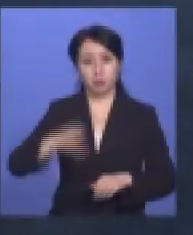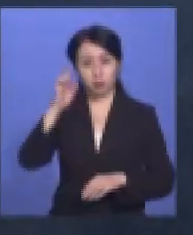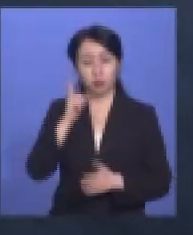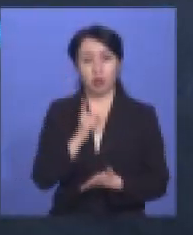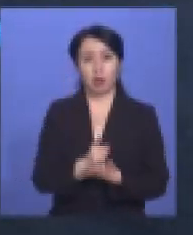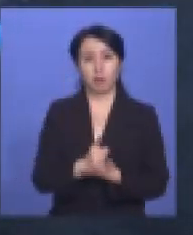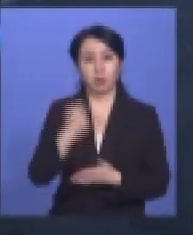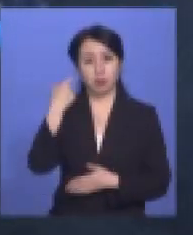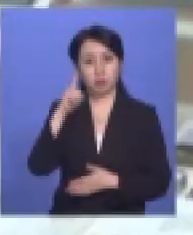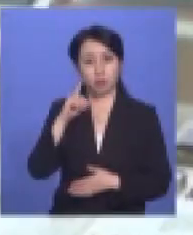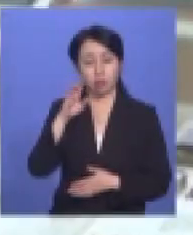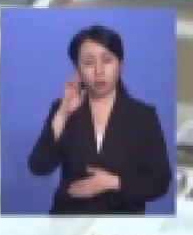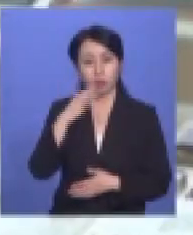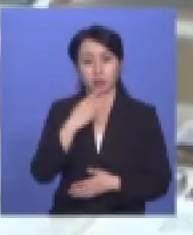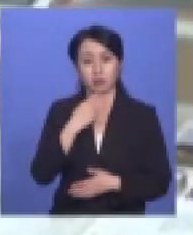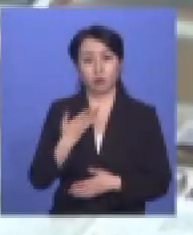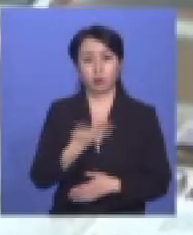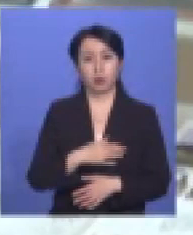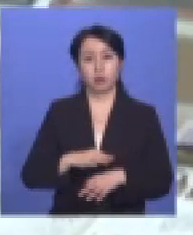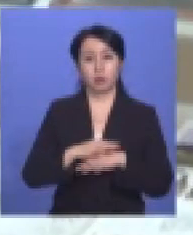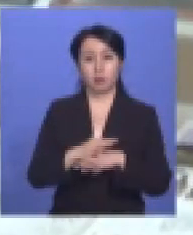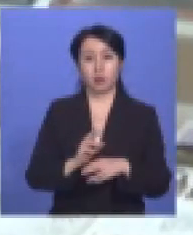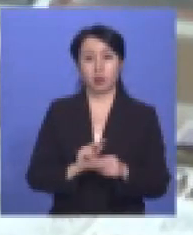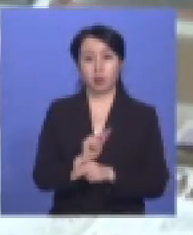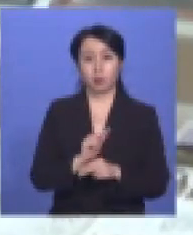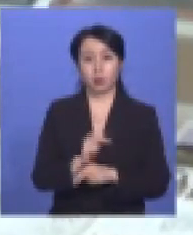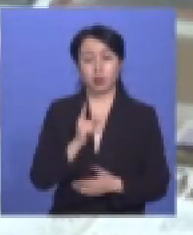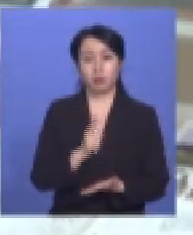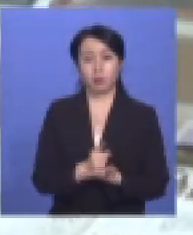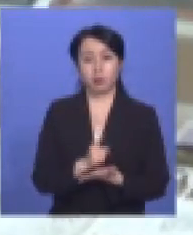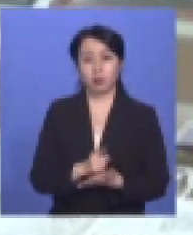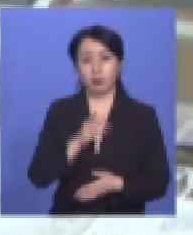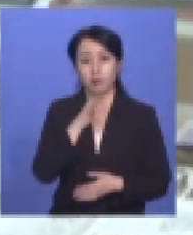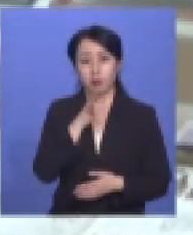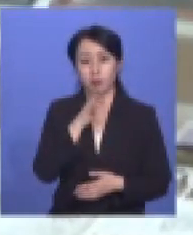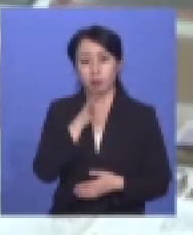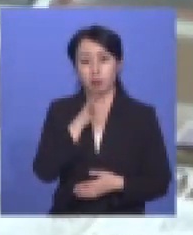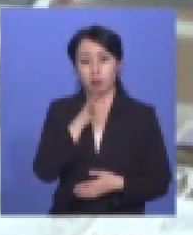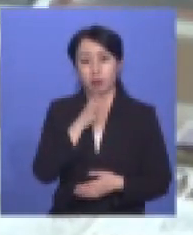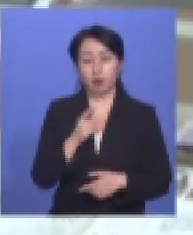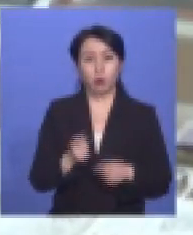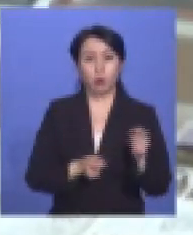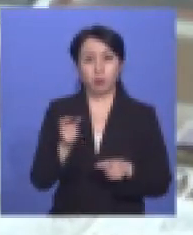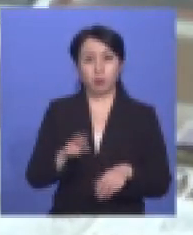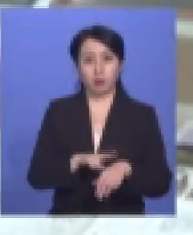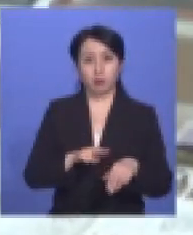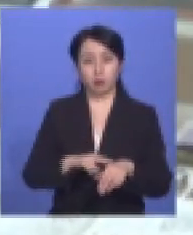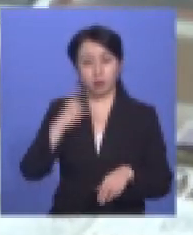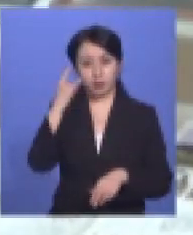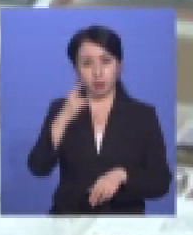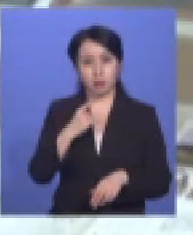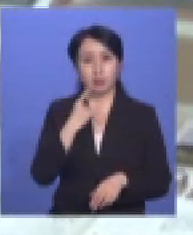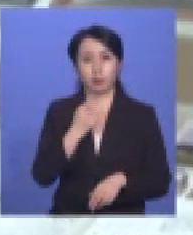обязан владеть государственным языком. Но у нас проходит обучение обязательное в рамках управления полицией казахскому